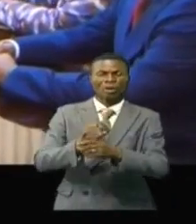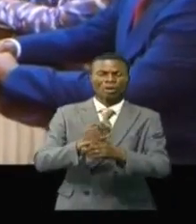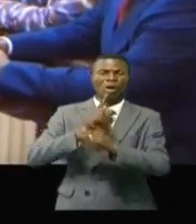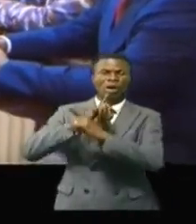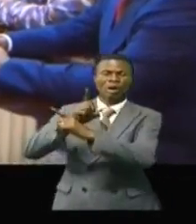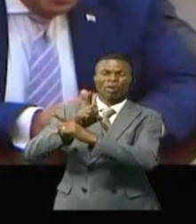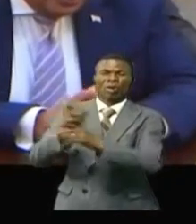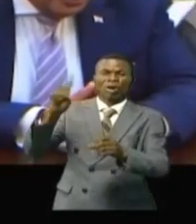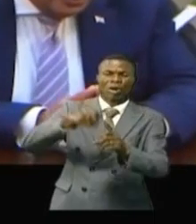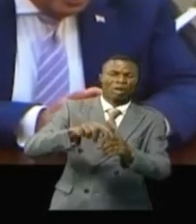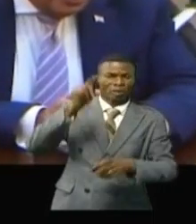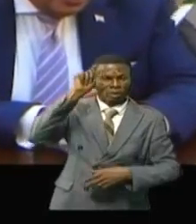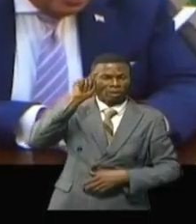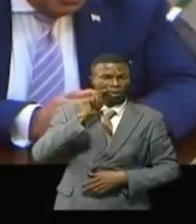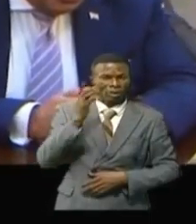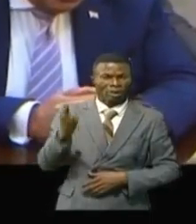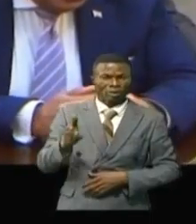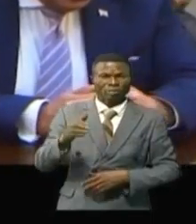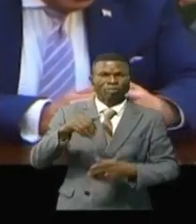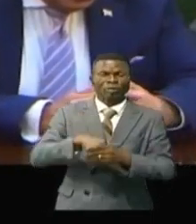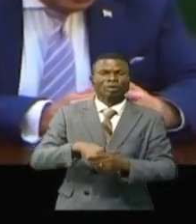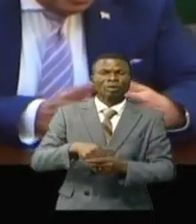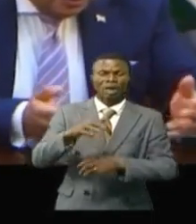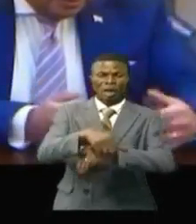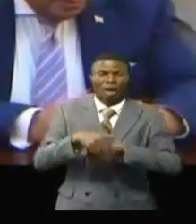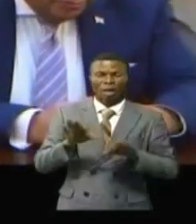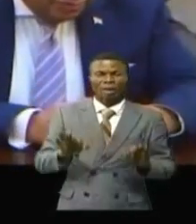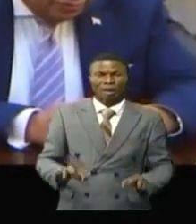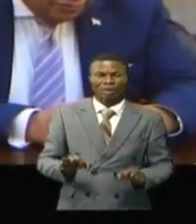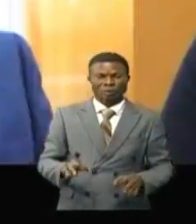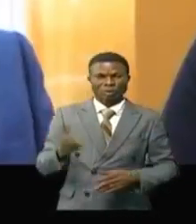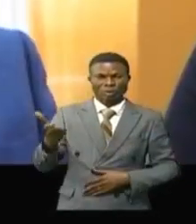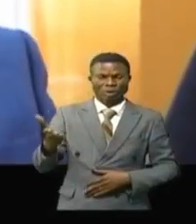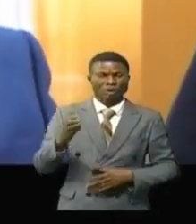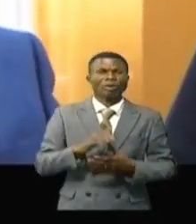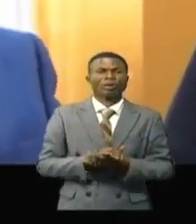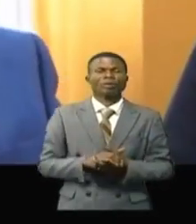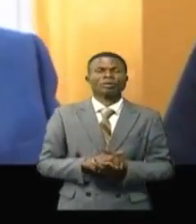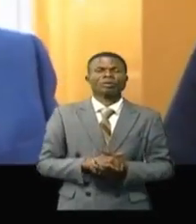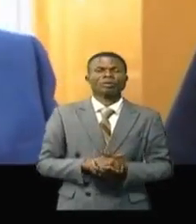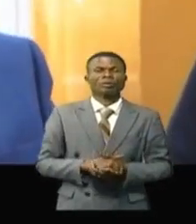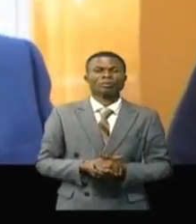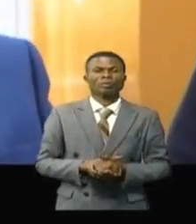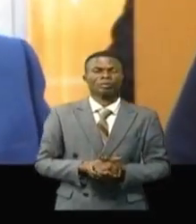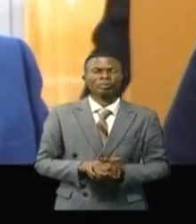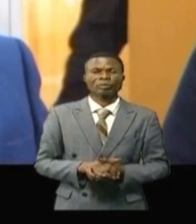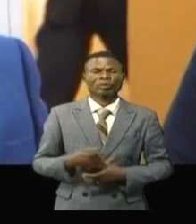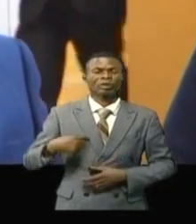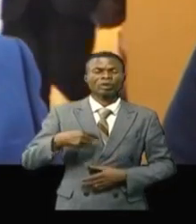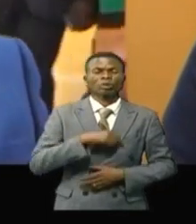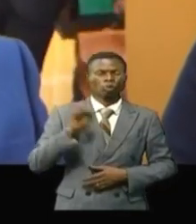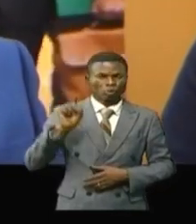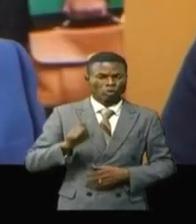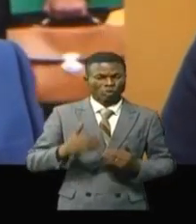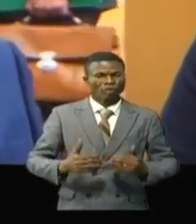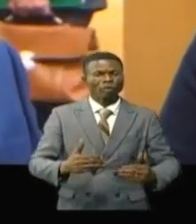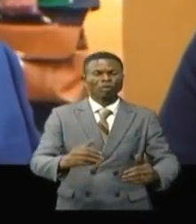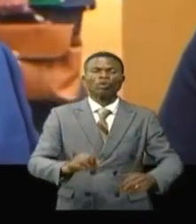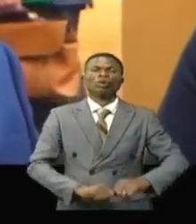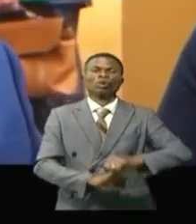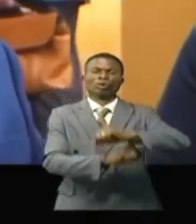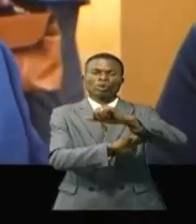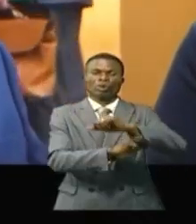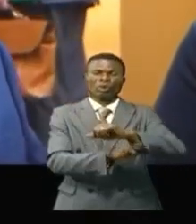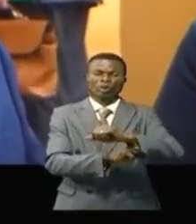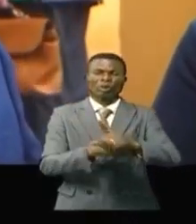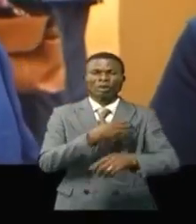prévention des violences sexuelles à Londres. And we must focus on those young. Et il faut continuer à appuyer les